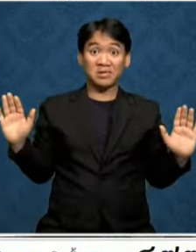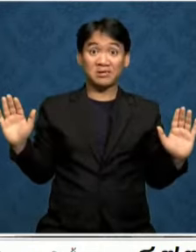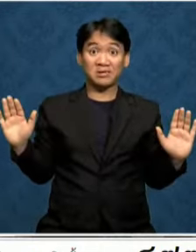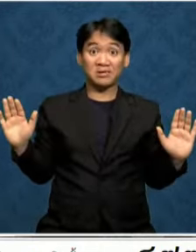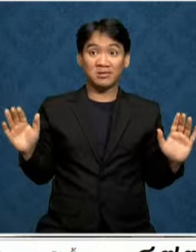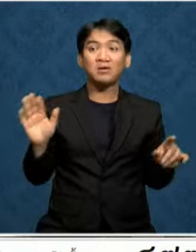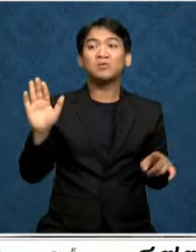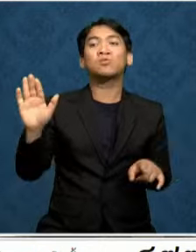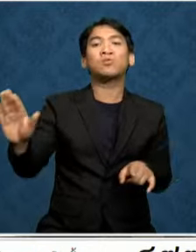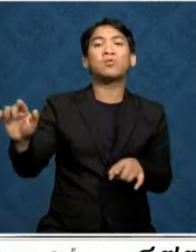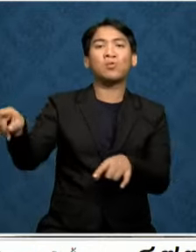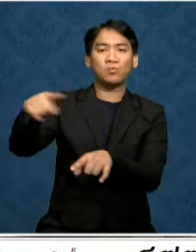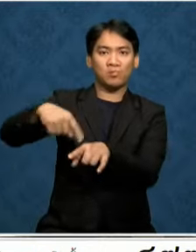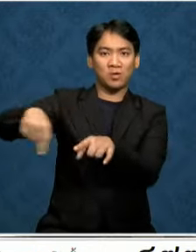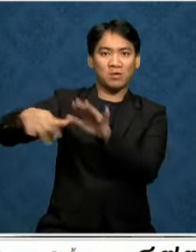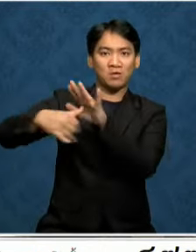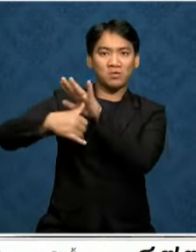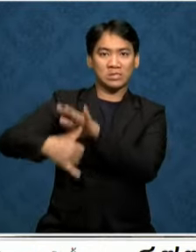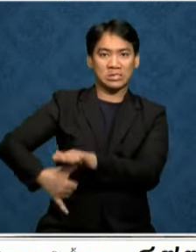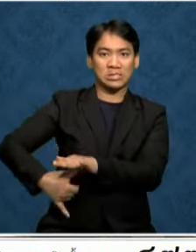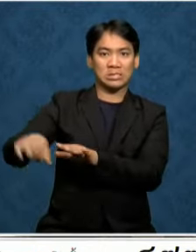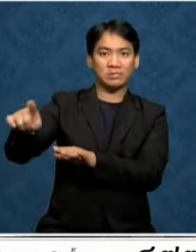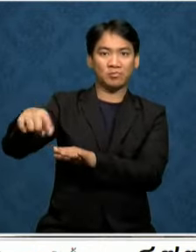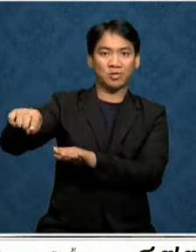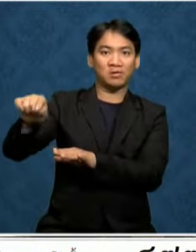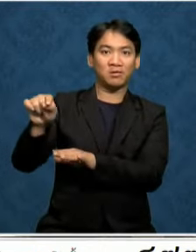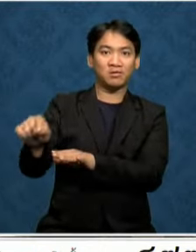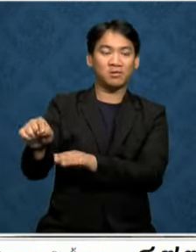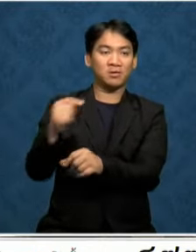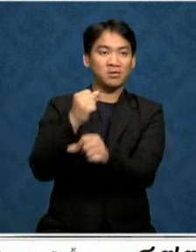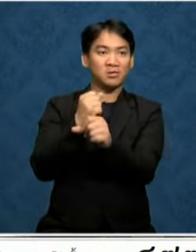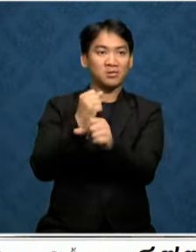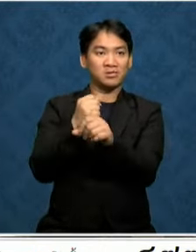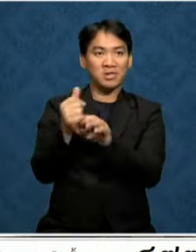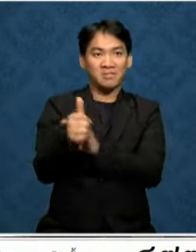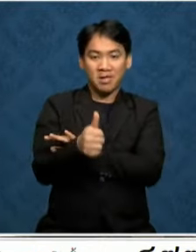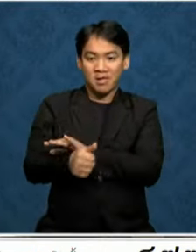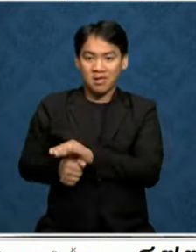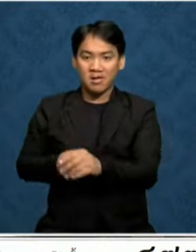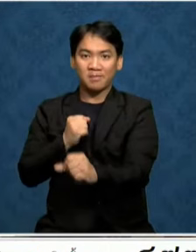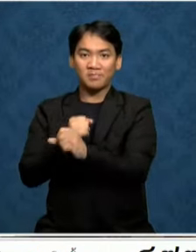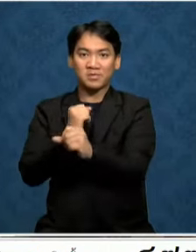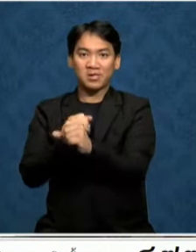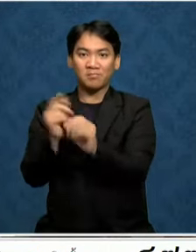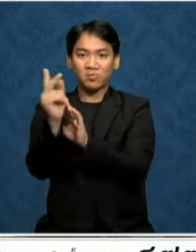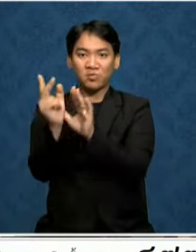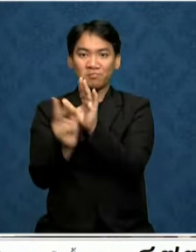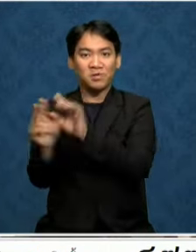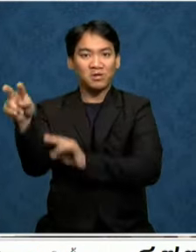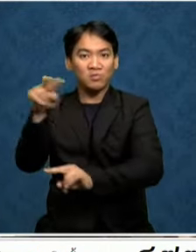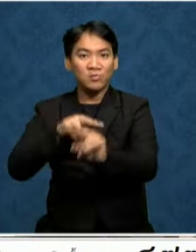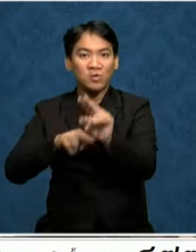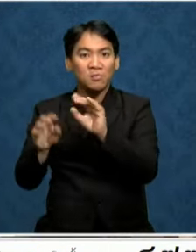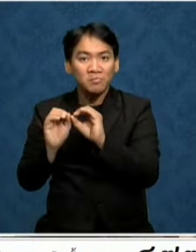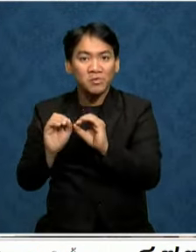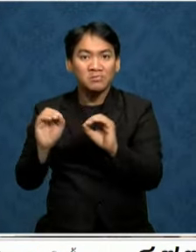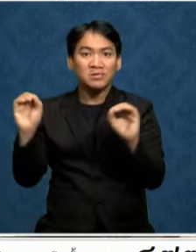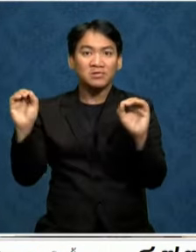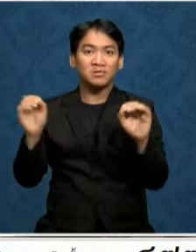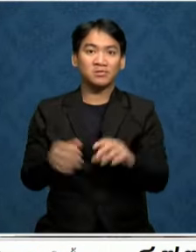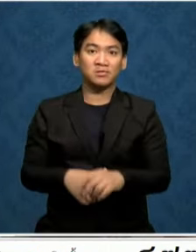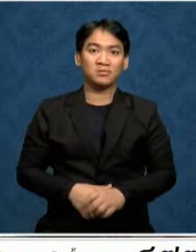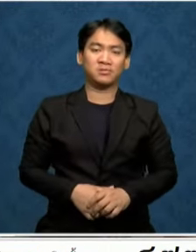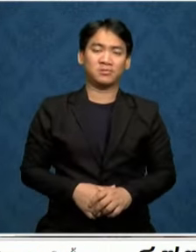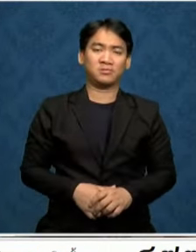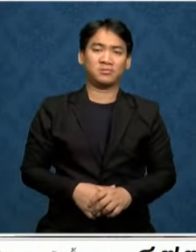างพวกเขาที่เขาโดนกดขี่จากการที่เป็นคนที่ทำอยู่ใต้ดินและไม่ได้รับการคุ้มครองใดๆจากกฎหมายของประเทศไทยเลยโดน